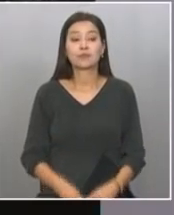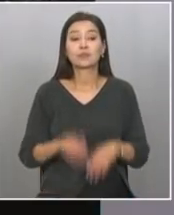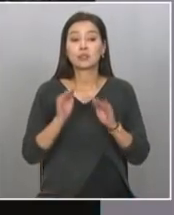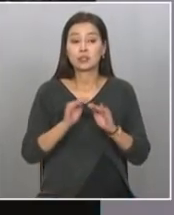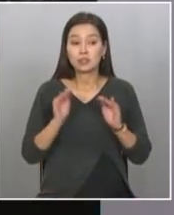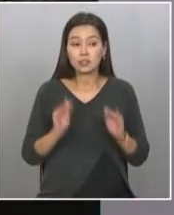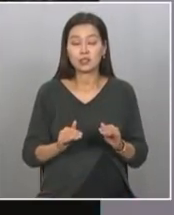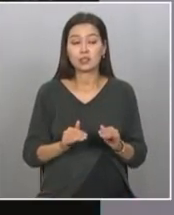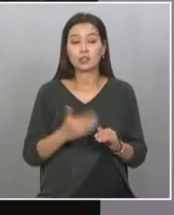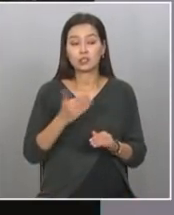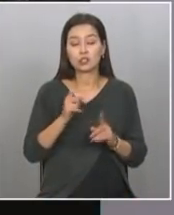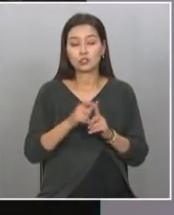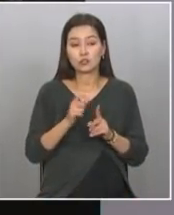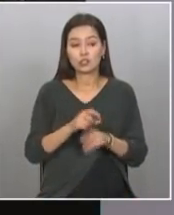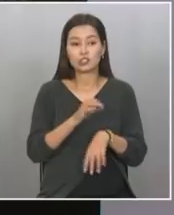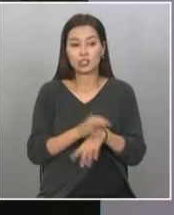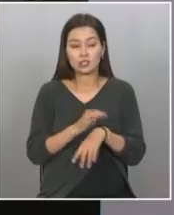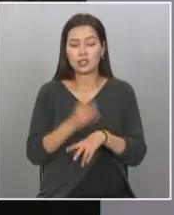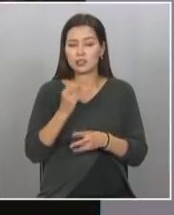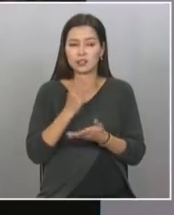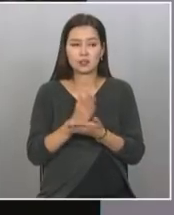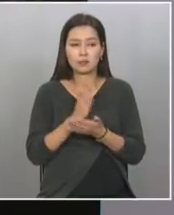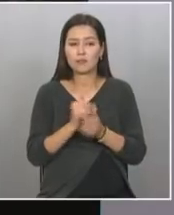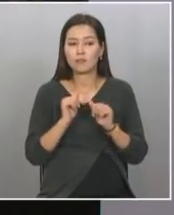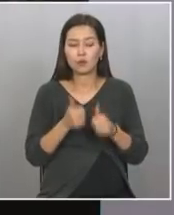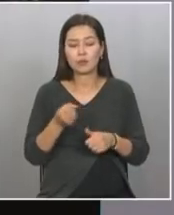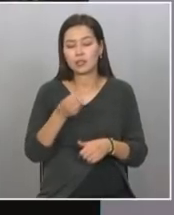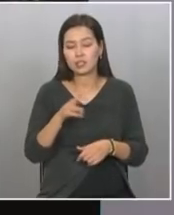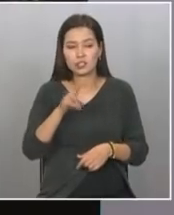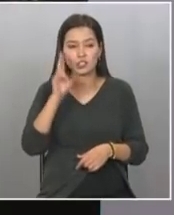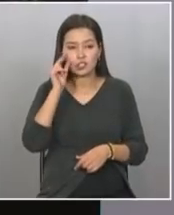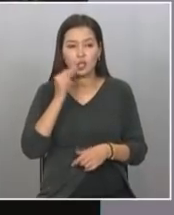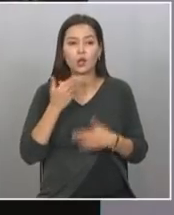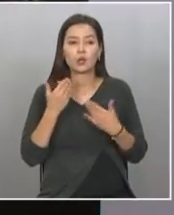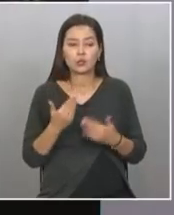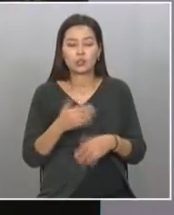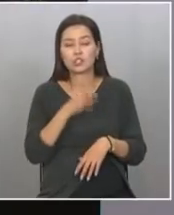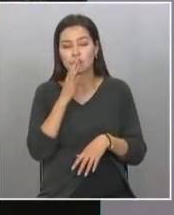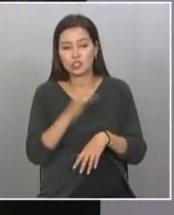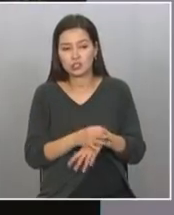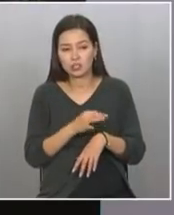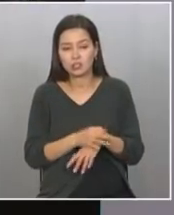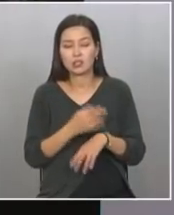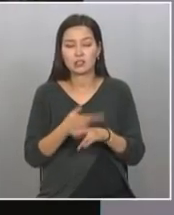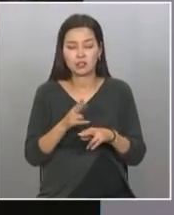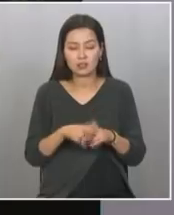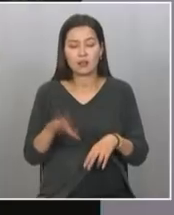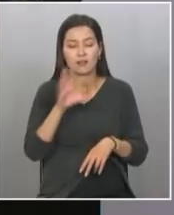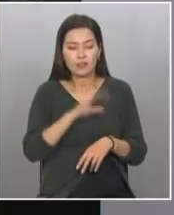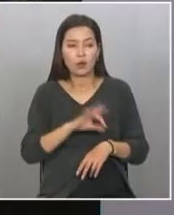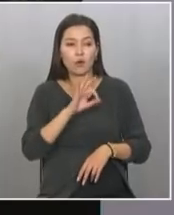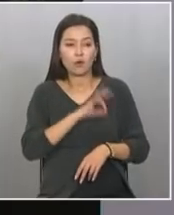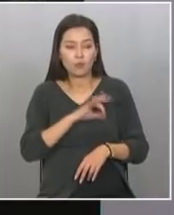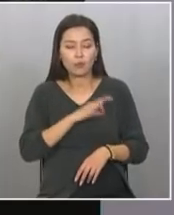Ребята, слово «часы» не имеет формы единственного числа. То есть «часы» – это слово всегда употребляется